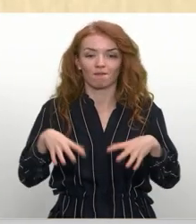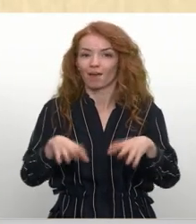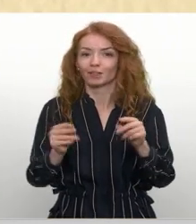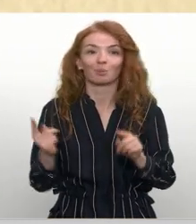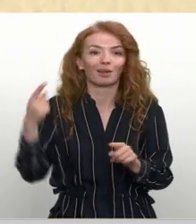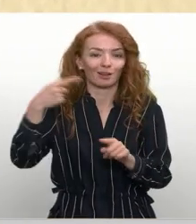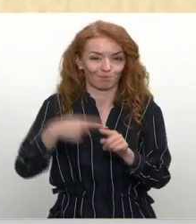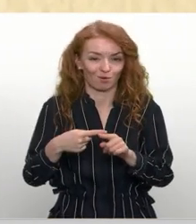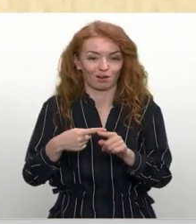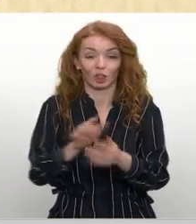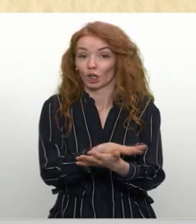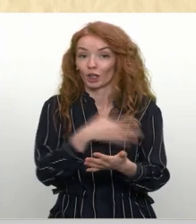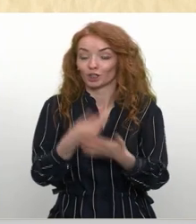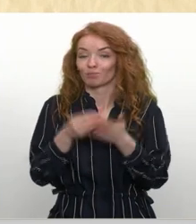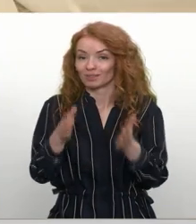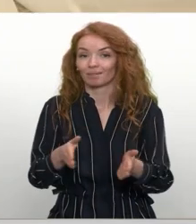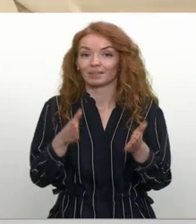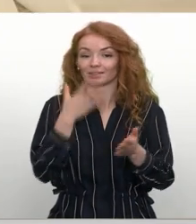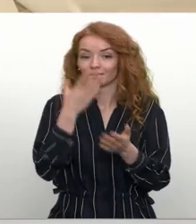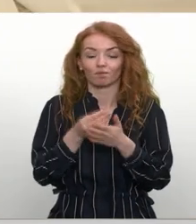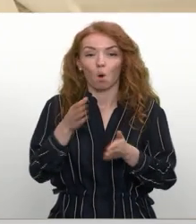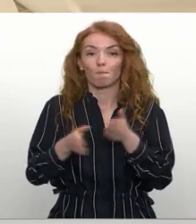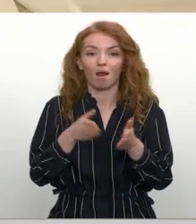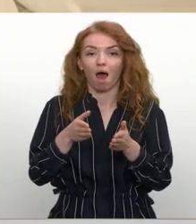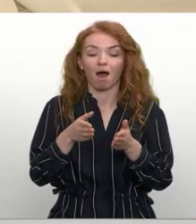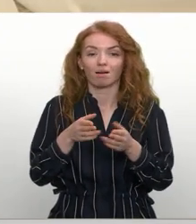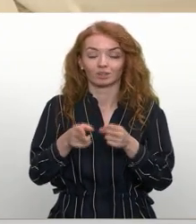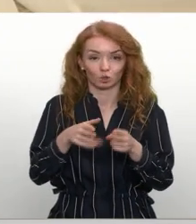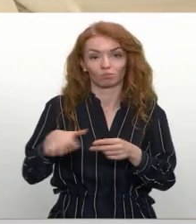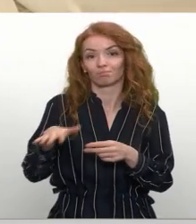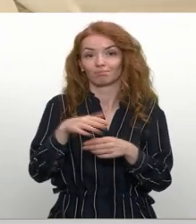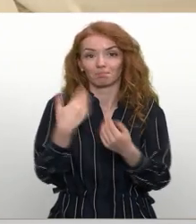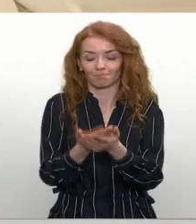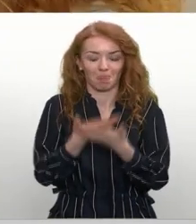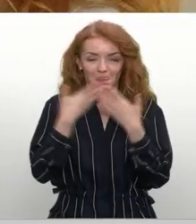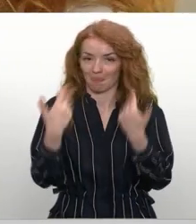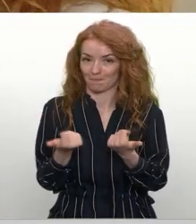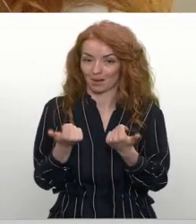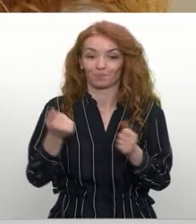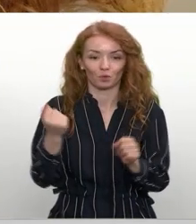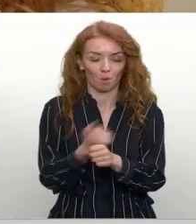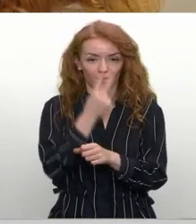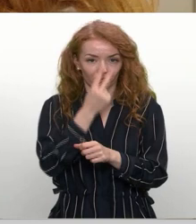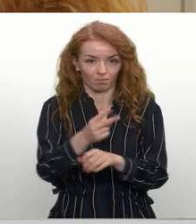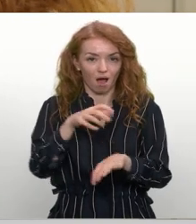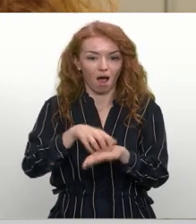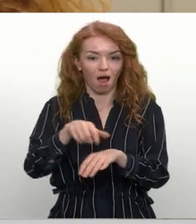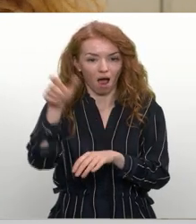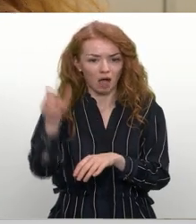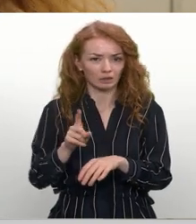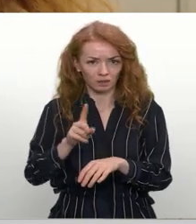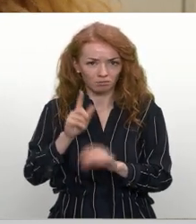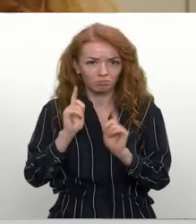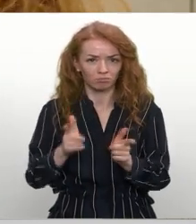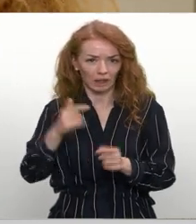pirmo reizi, jo līdz šim slimnīca savā operāciju klāstā tādu nebija paredzējusi. Tomēr redzot, ka ārste ir ieinteresēta